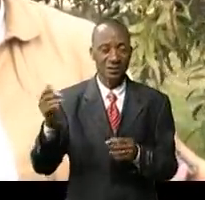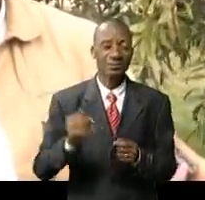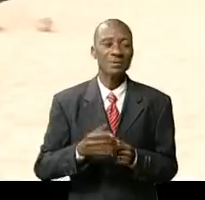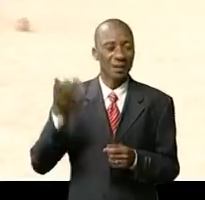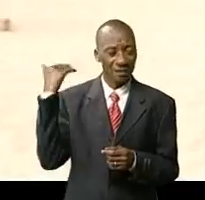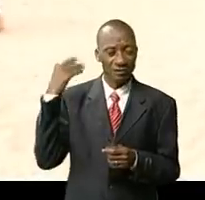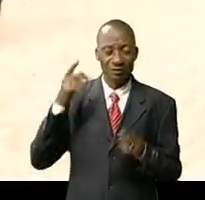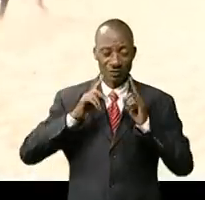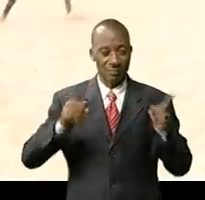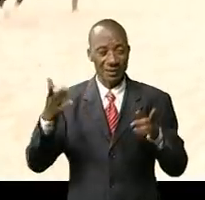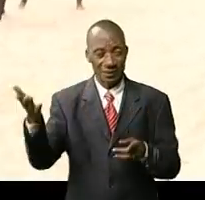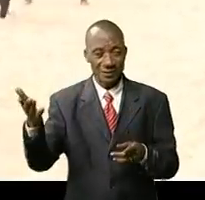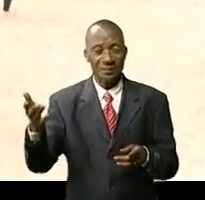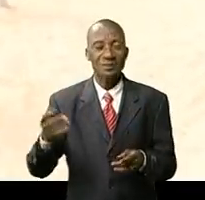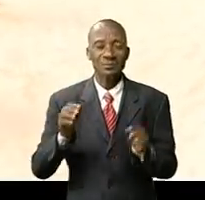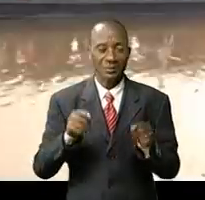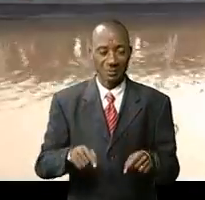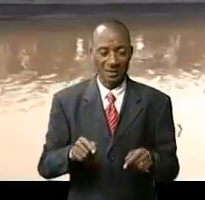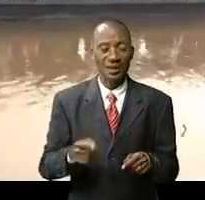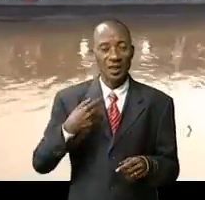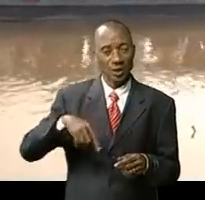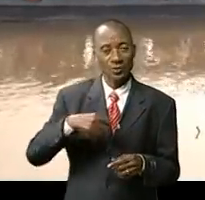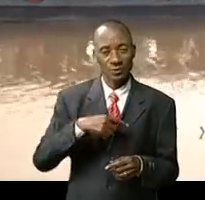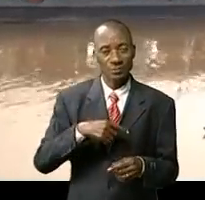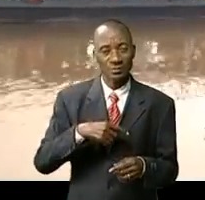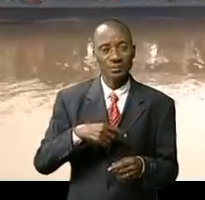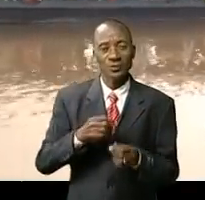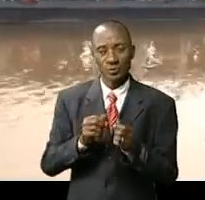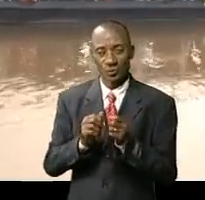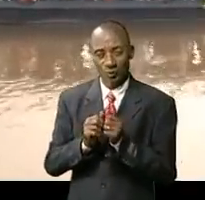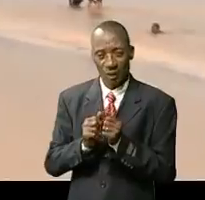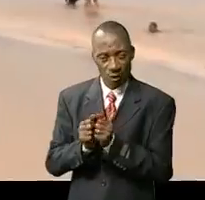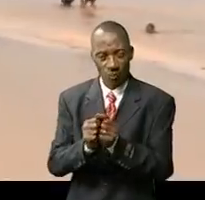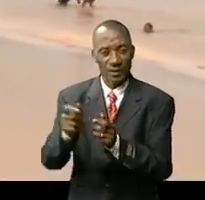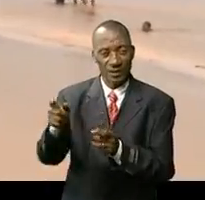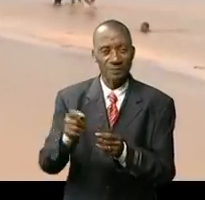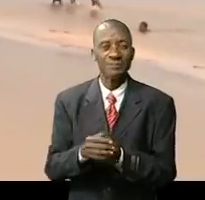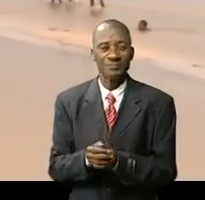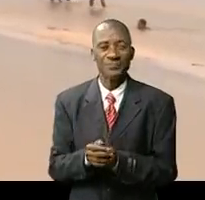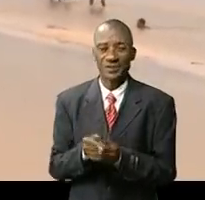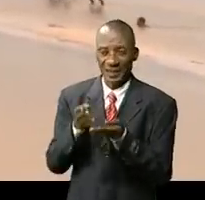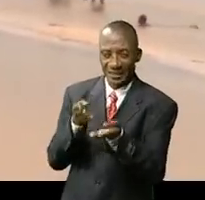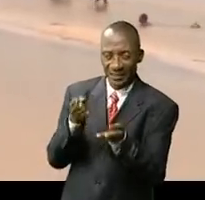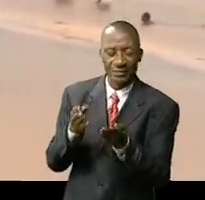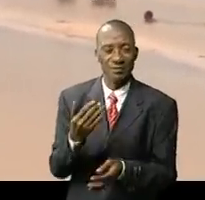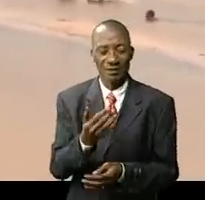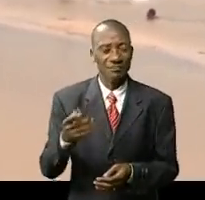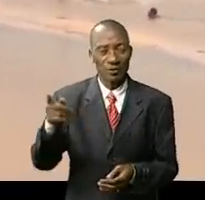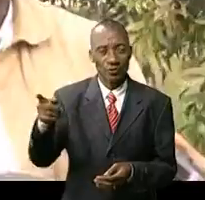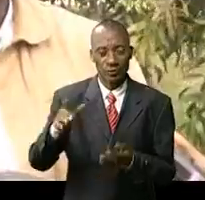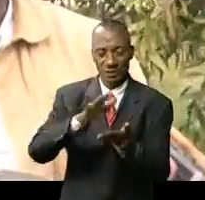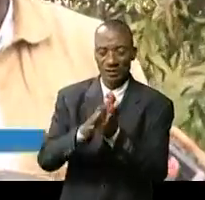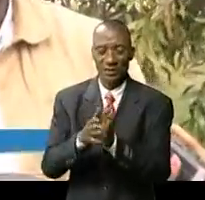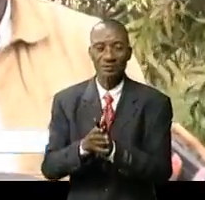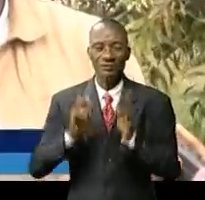d'un accompagnement mental et psychosocial. Et à la fin de ce processus, il fallait organiser cette sortie récréative qui consiste en fait